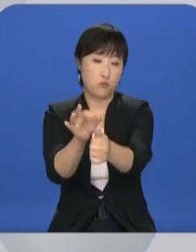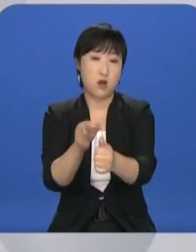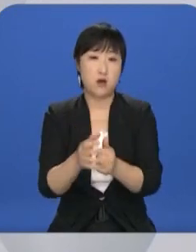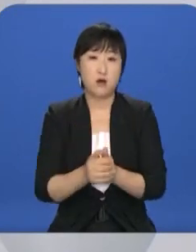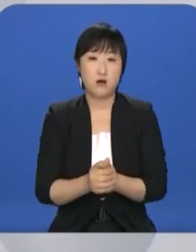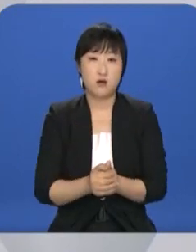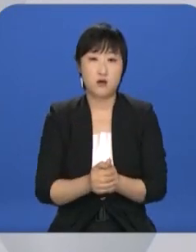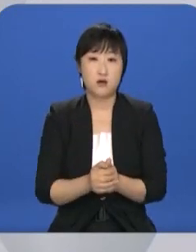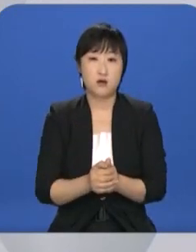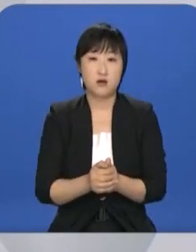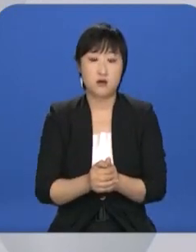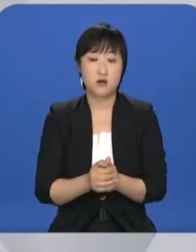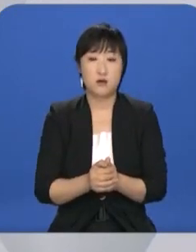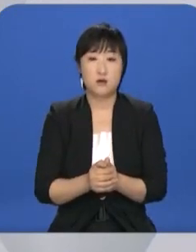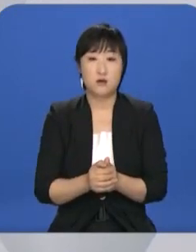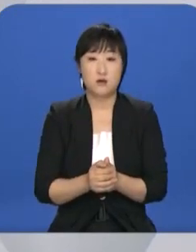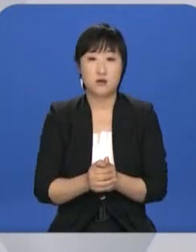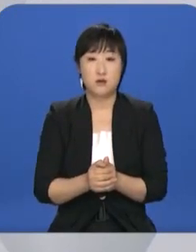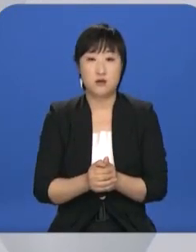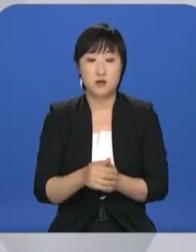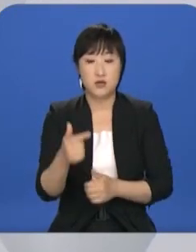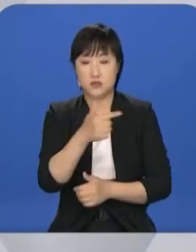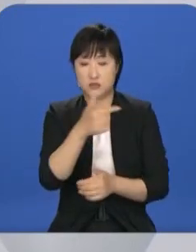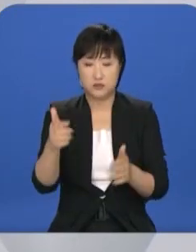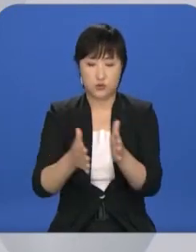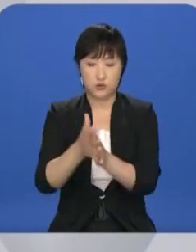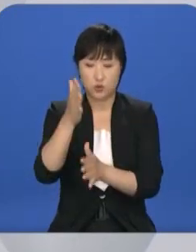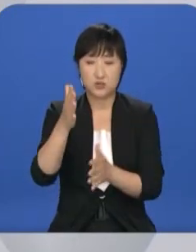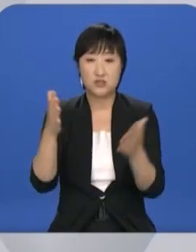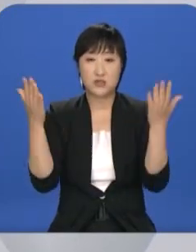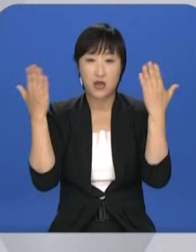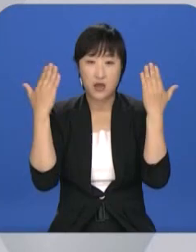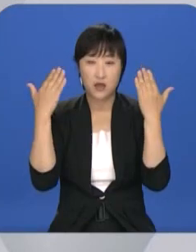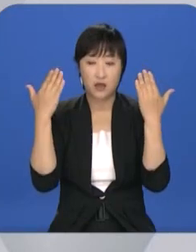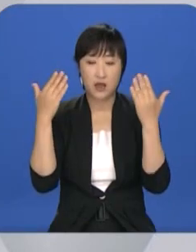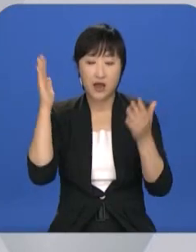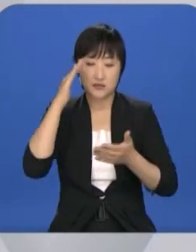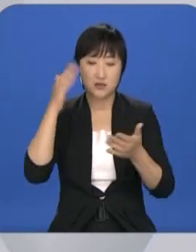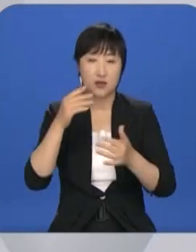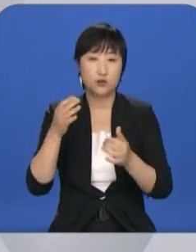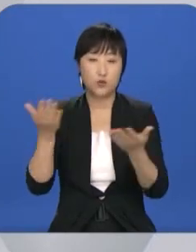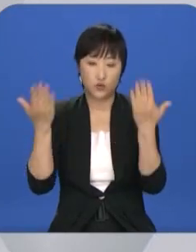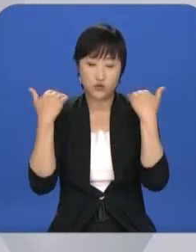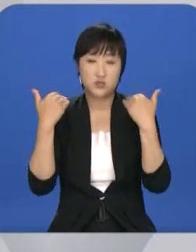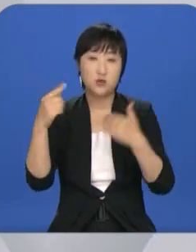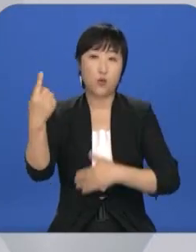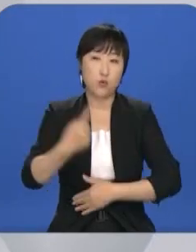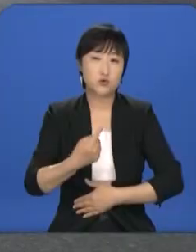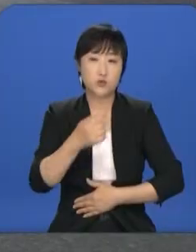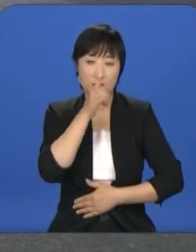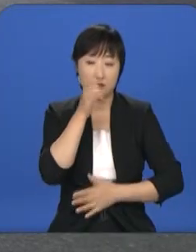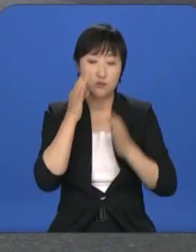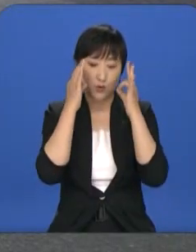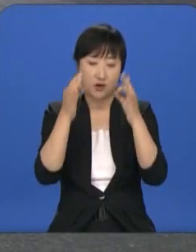지급해서 우리 대도시 학생 유치에도 최선을 다하도록 하겠습니다.